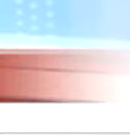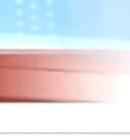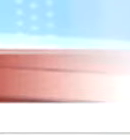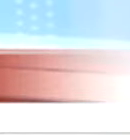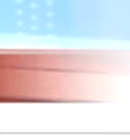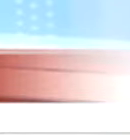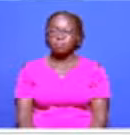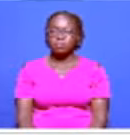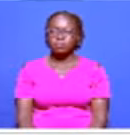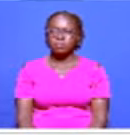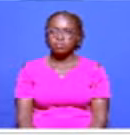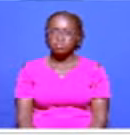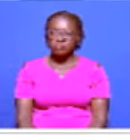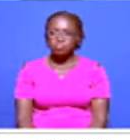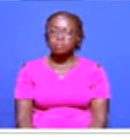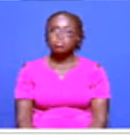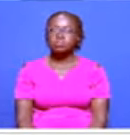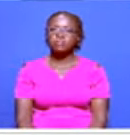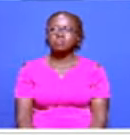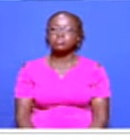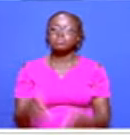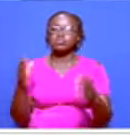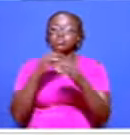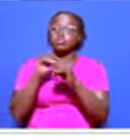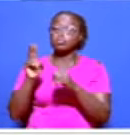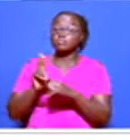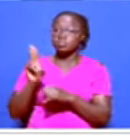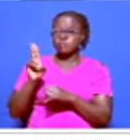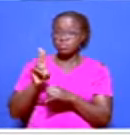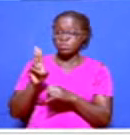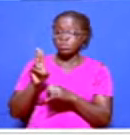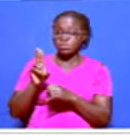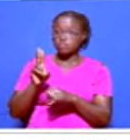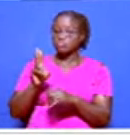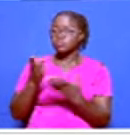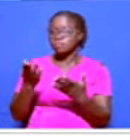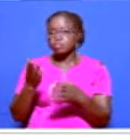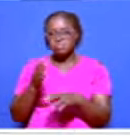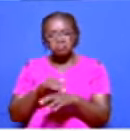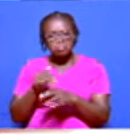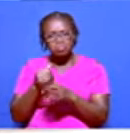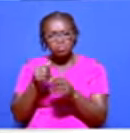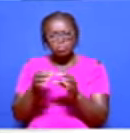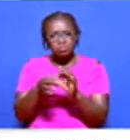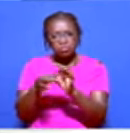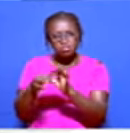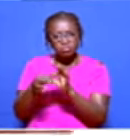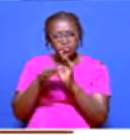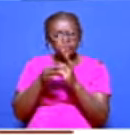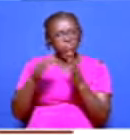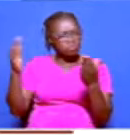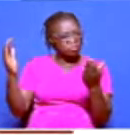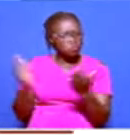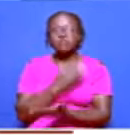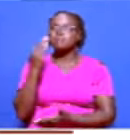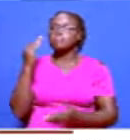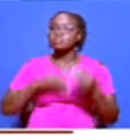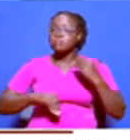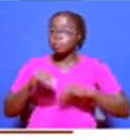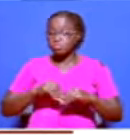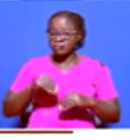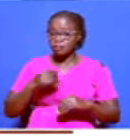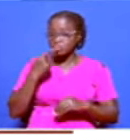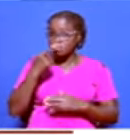Karibu tena mtazamaji. Na Rais Uhuru Kenyatta ametoa wito wa juhudi za pamoja kupambana na ufisadi, akisema vita dhidi ya